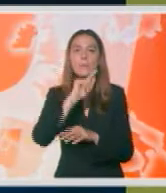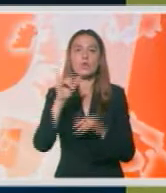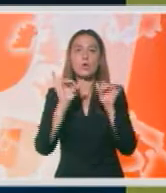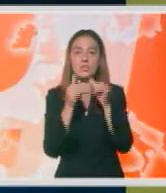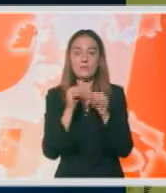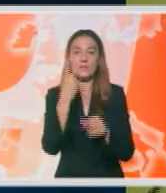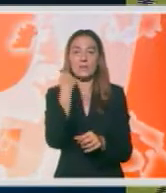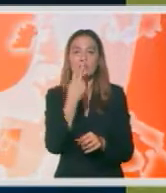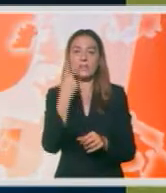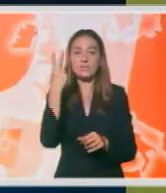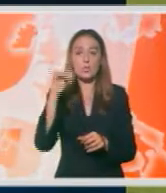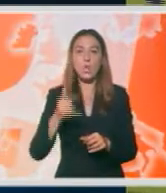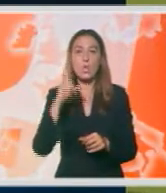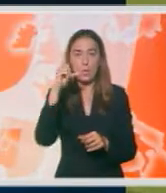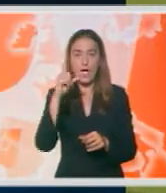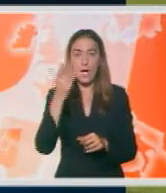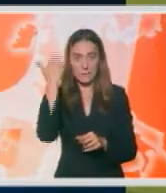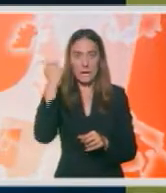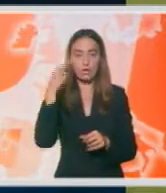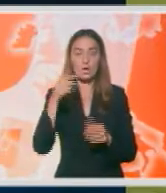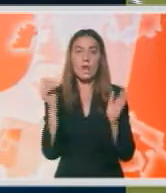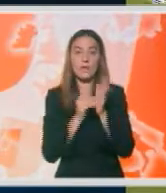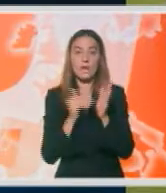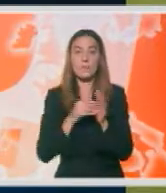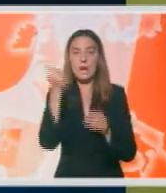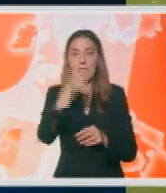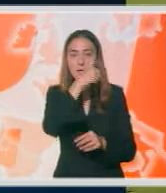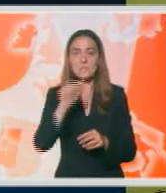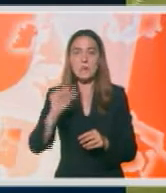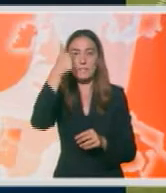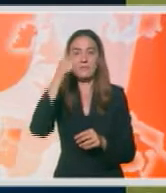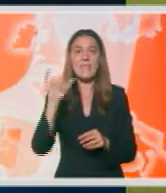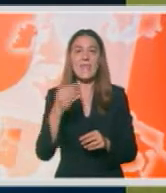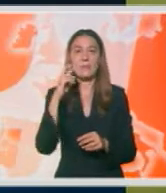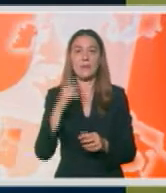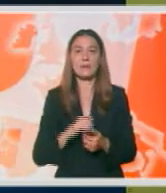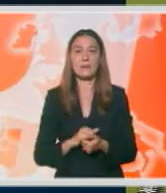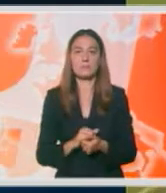četvrtka, 22. jula. Pre toga bi trebalo eliminisati prvaka Jermenije.